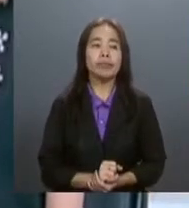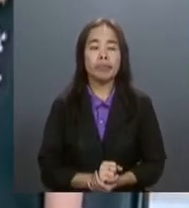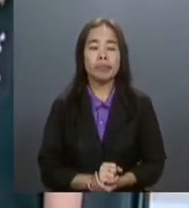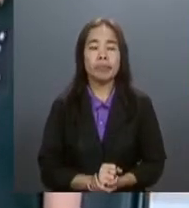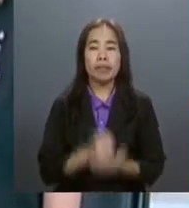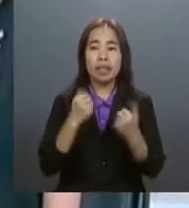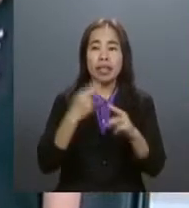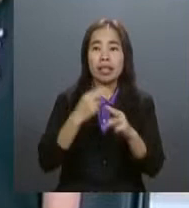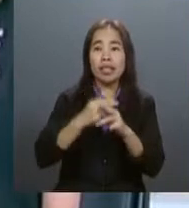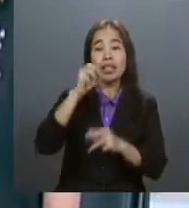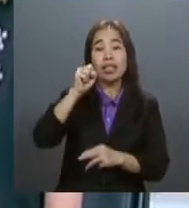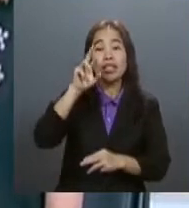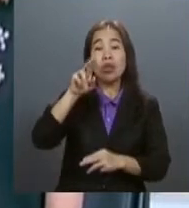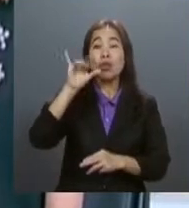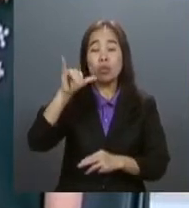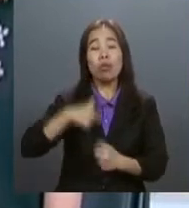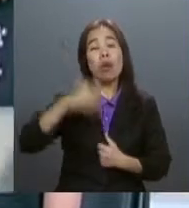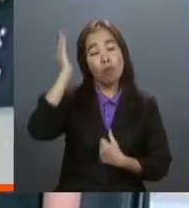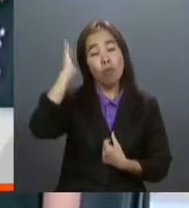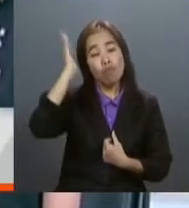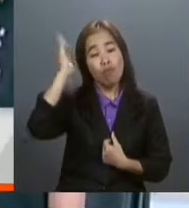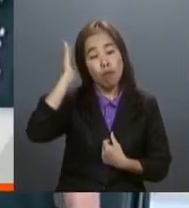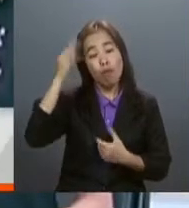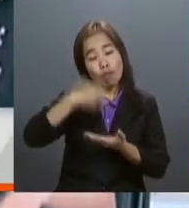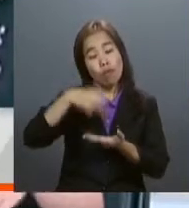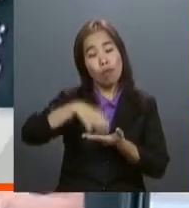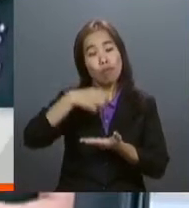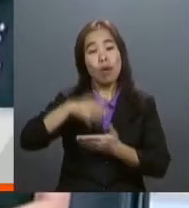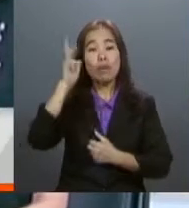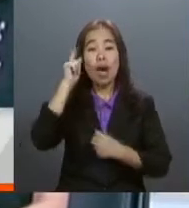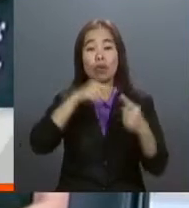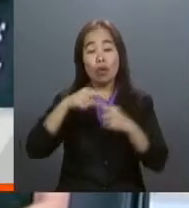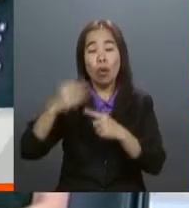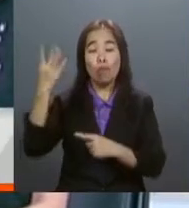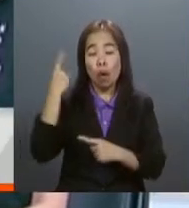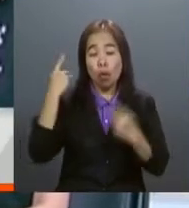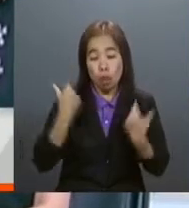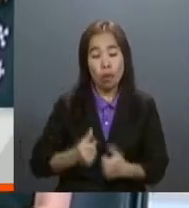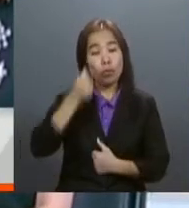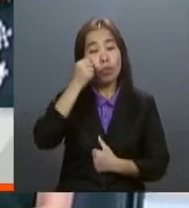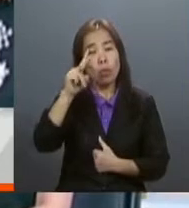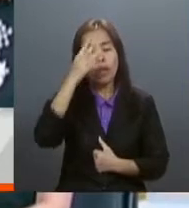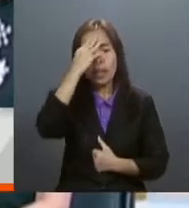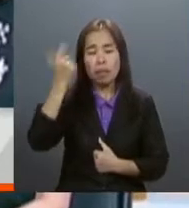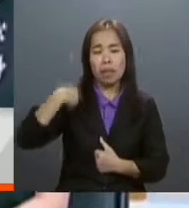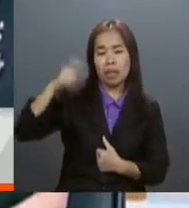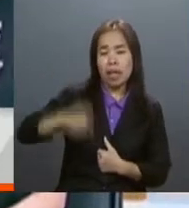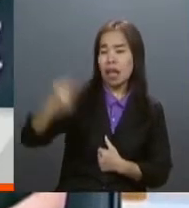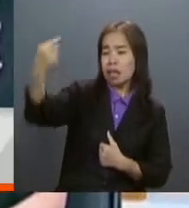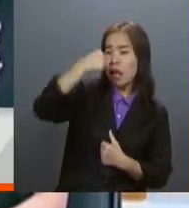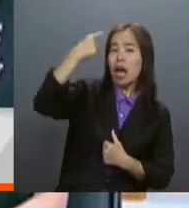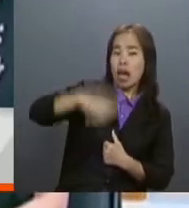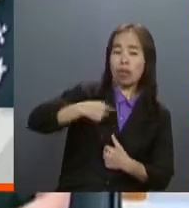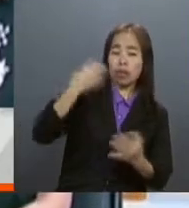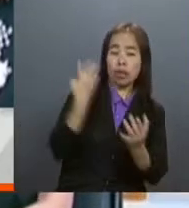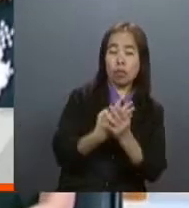นายสรยุทธ สุทัศนจินดายังคงดำเนินรายการเรื่องเล่าเช้านี้ต่อเป็นวันที่2หลังจากศาลชั้นต้นพิพากษาให้จำคุก13